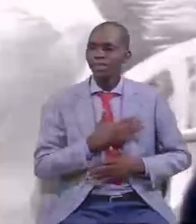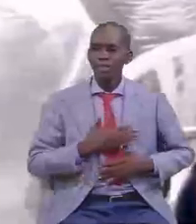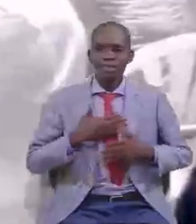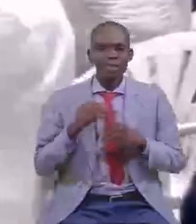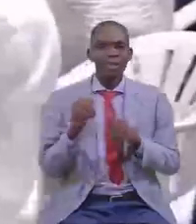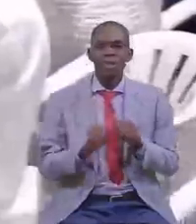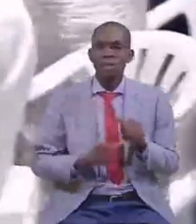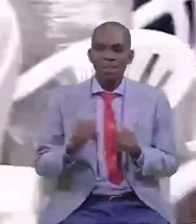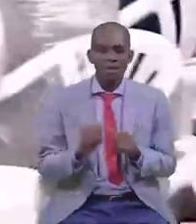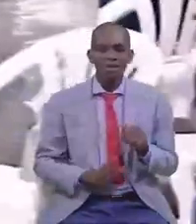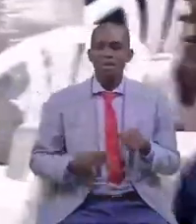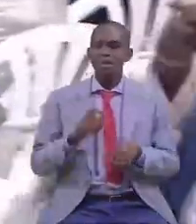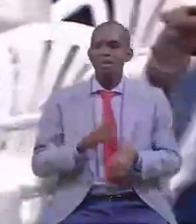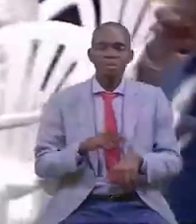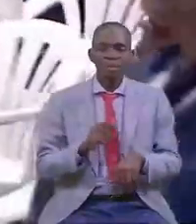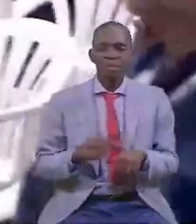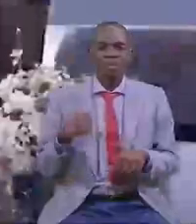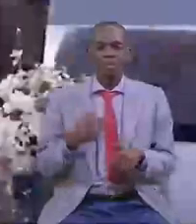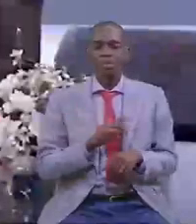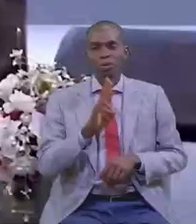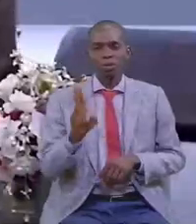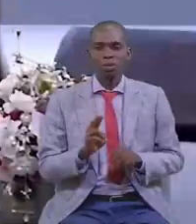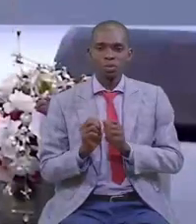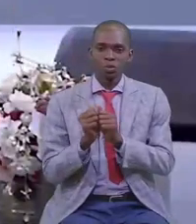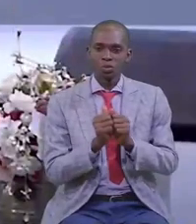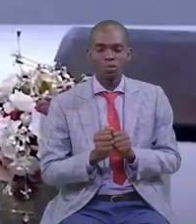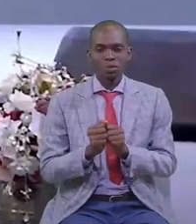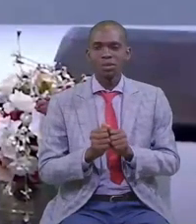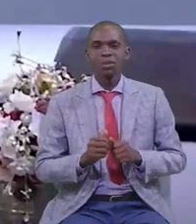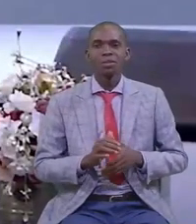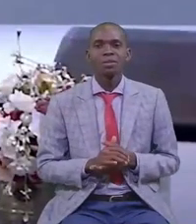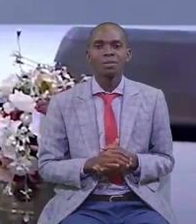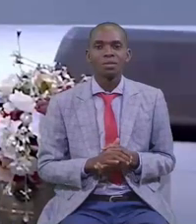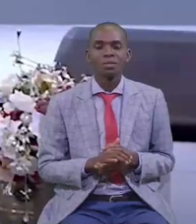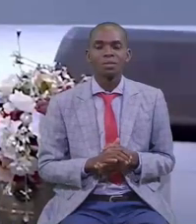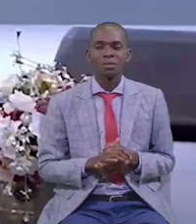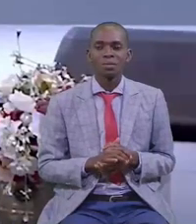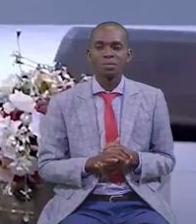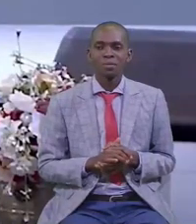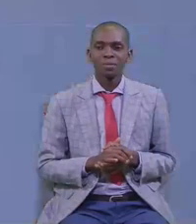Nous avons réellement pris du plaisir pendant tout le temps que nous avons passé ensemble.